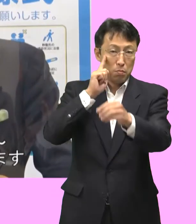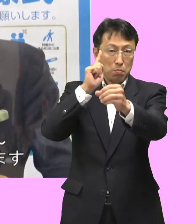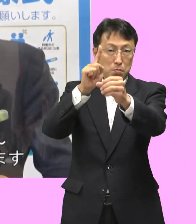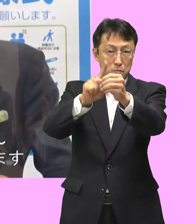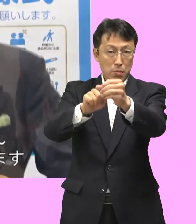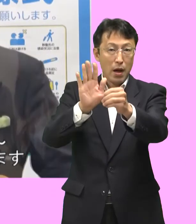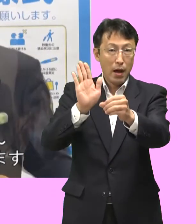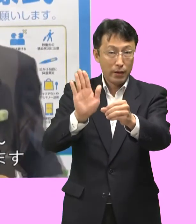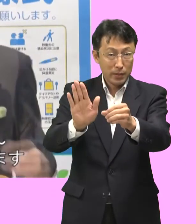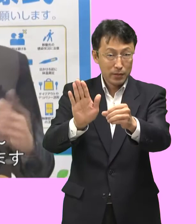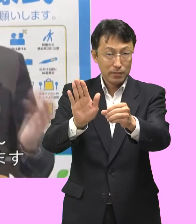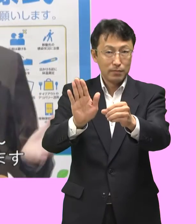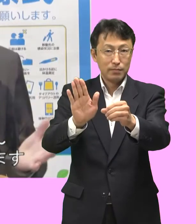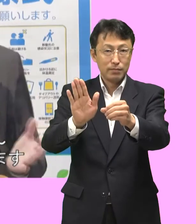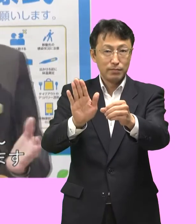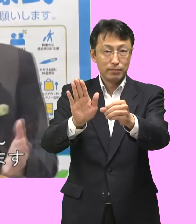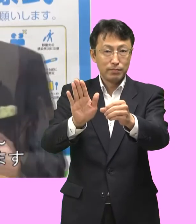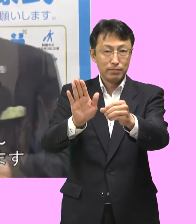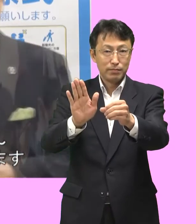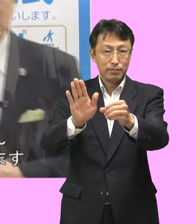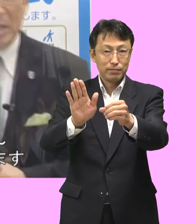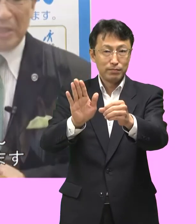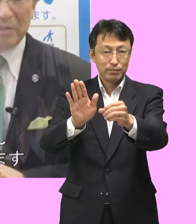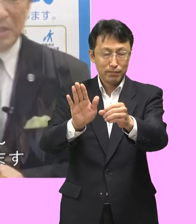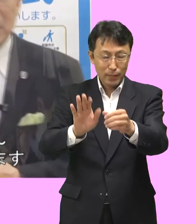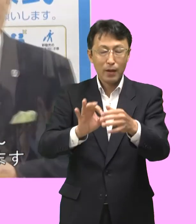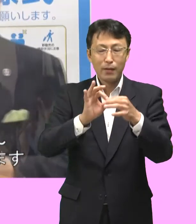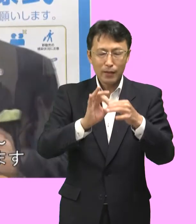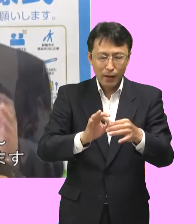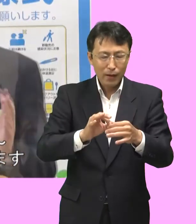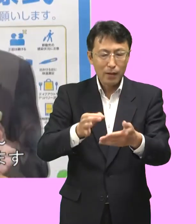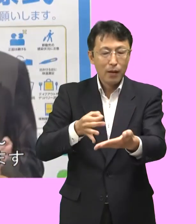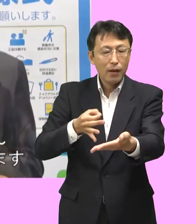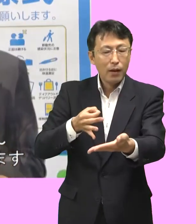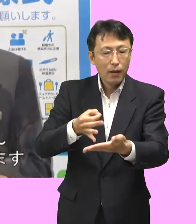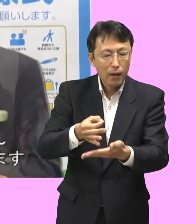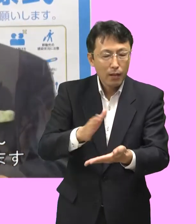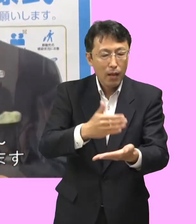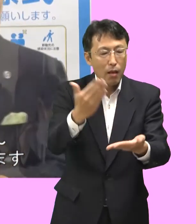、まあ引き換えがなくてそのまま終わらせるというのではなくて、